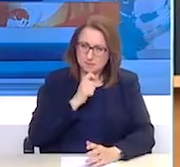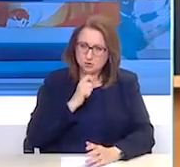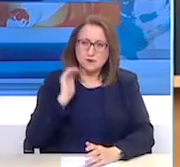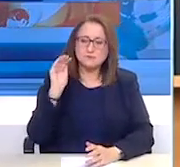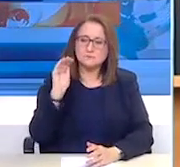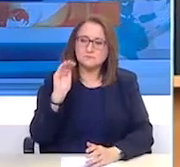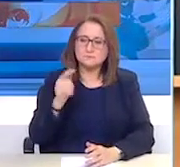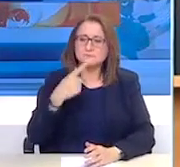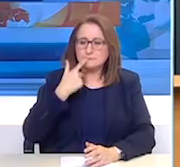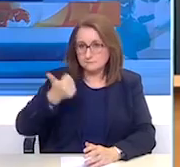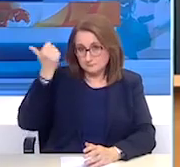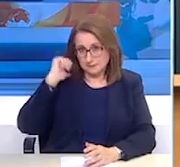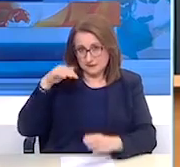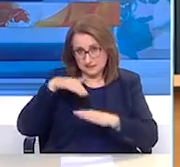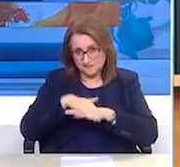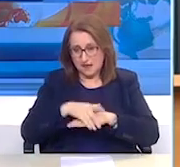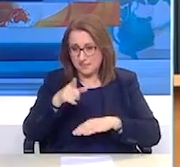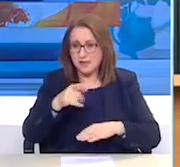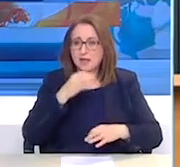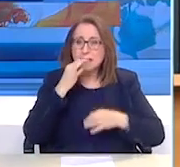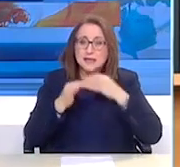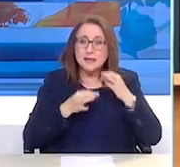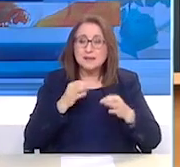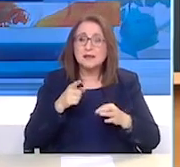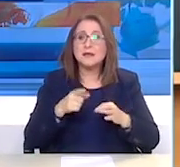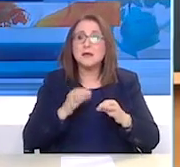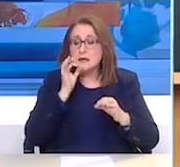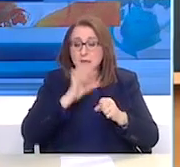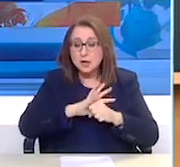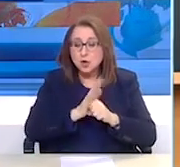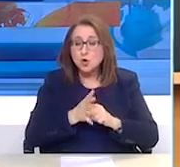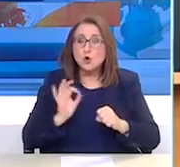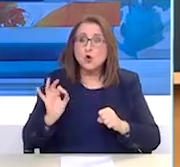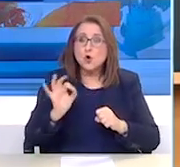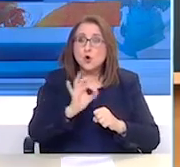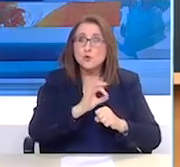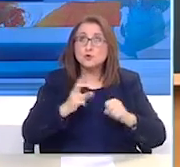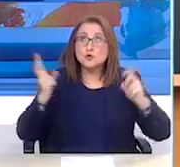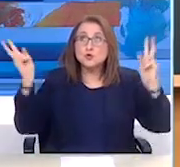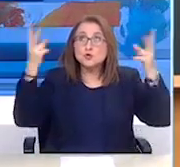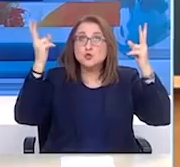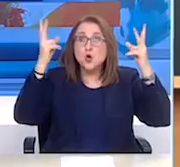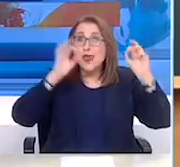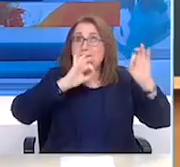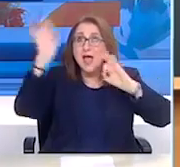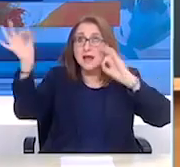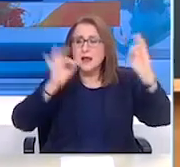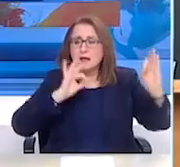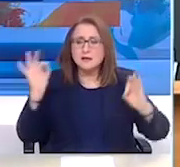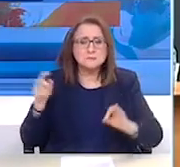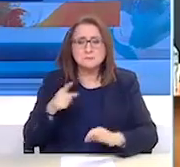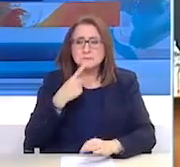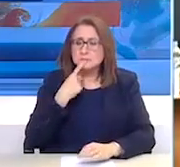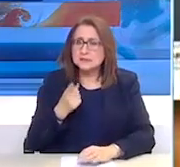του Παγκόσμιου Οργανισμού Υγείας, αναφέρθηκε περιορισμένη μετάδοση του νέου κορονοϊού και αερογενός, Πώς αξιολογείται αυτή η